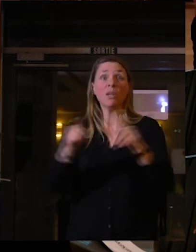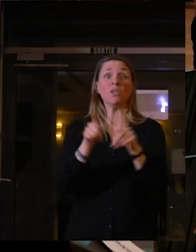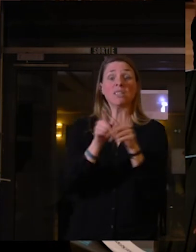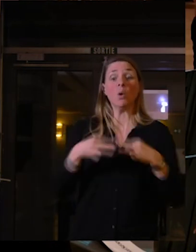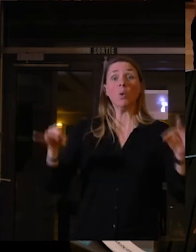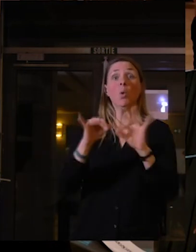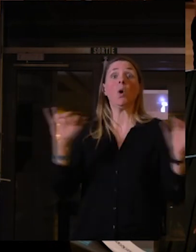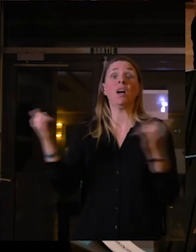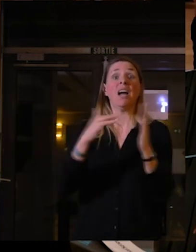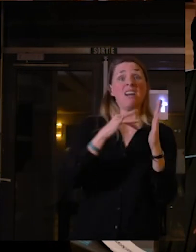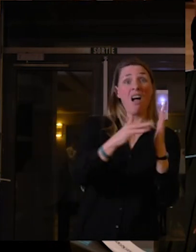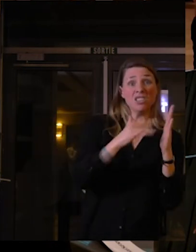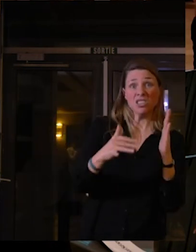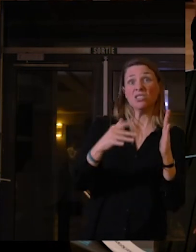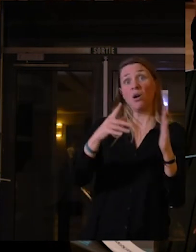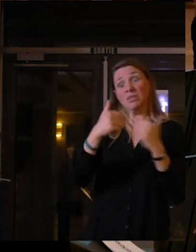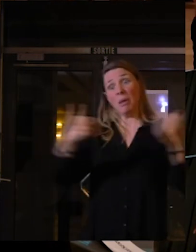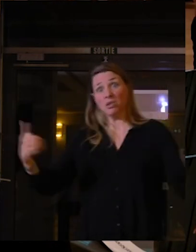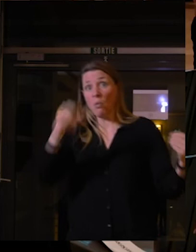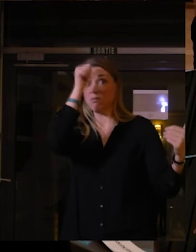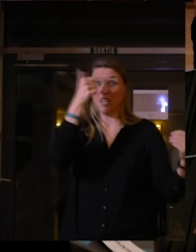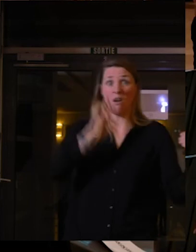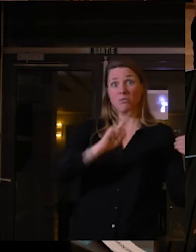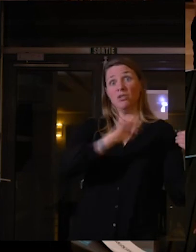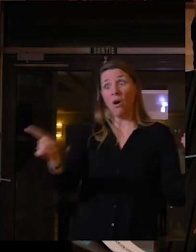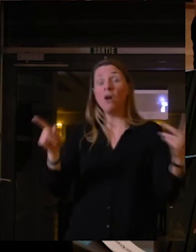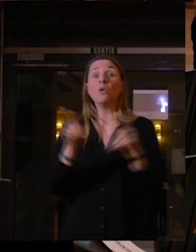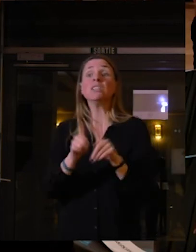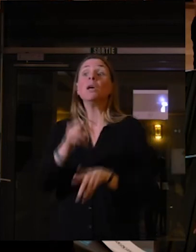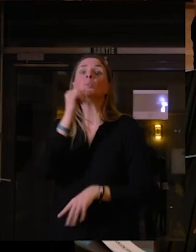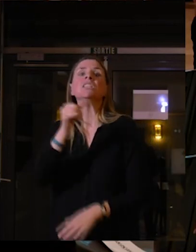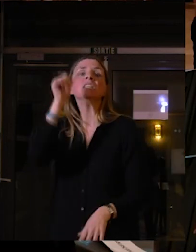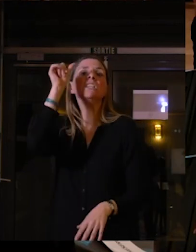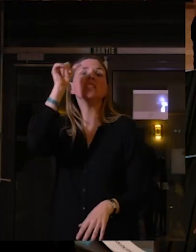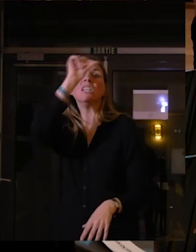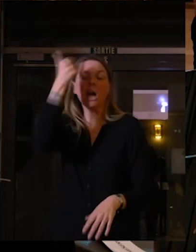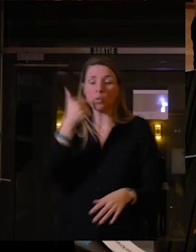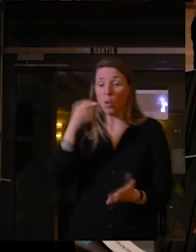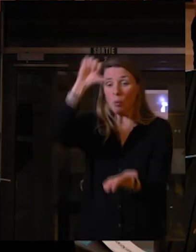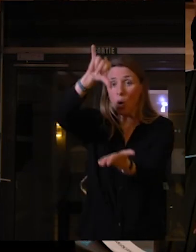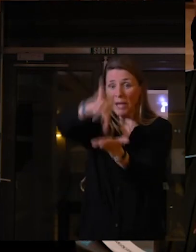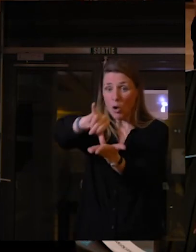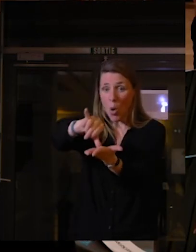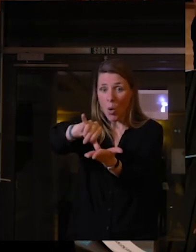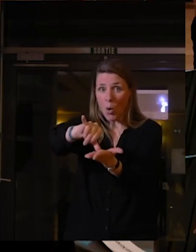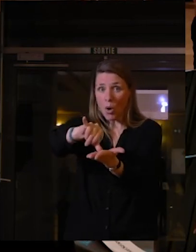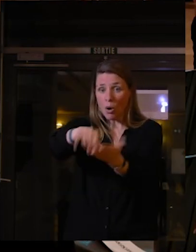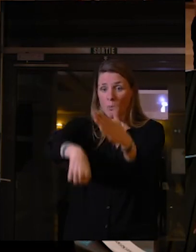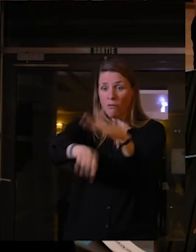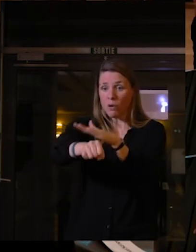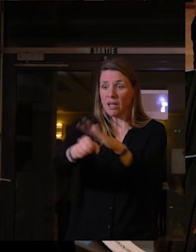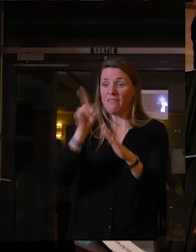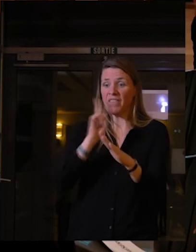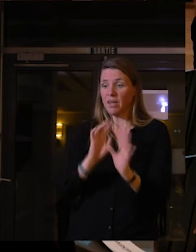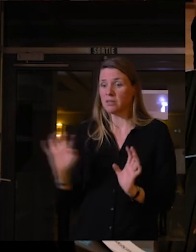genrés. C'est-à-dire qu'on le sait, dans les cours d'école, les petits garçons, ils jouent au milieu, ils jouent souvent au foot, hein, et les petites filles sont en périphérie. Donc